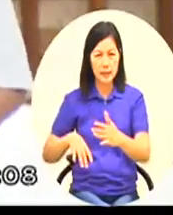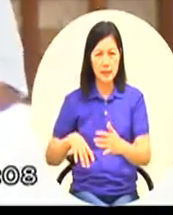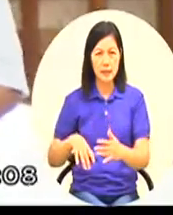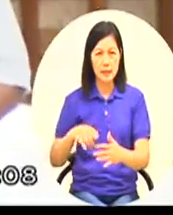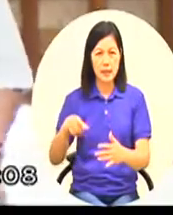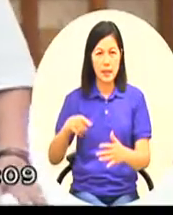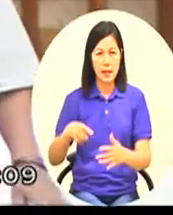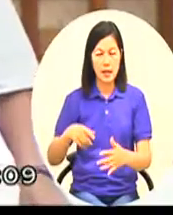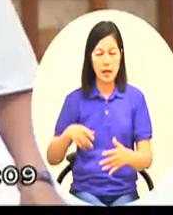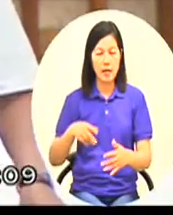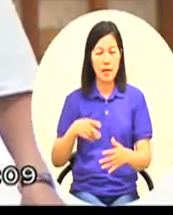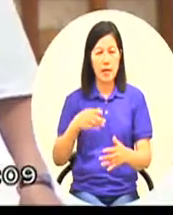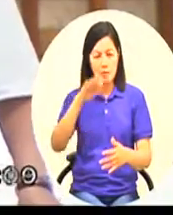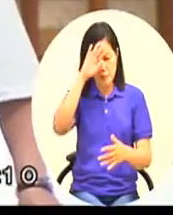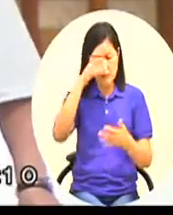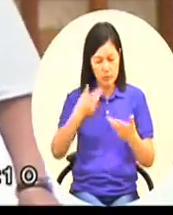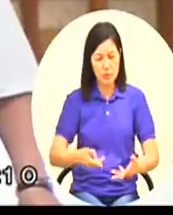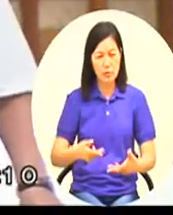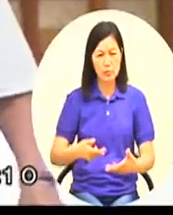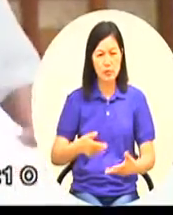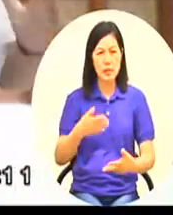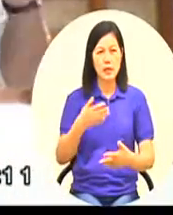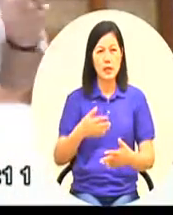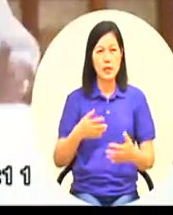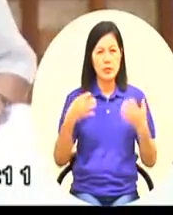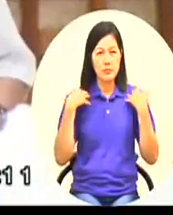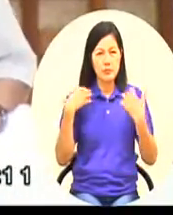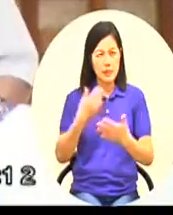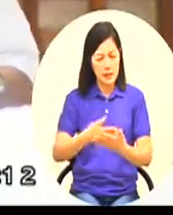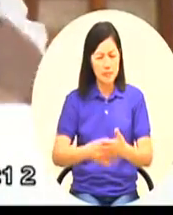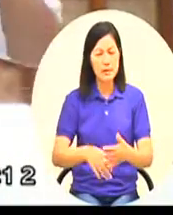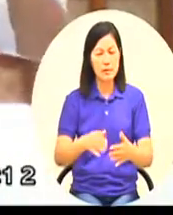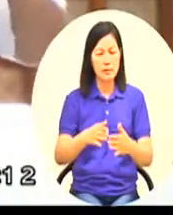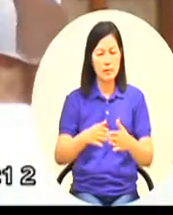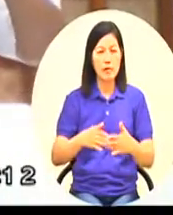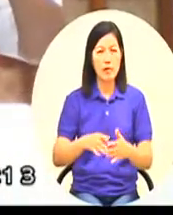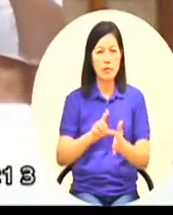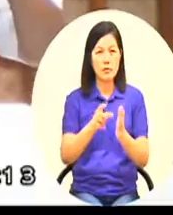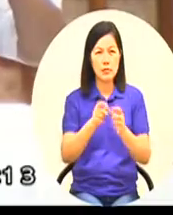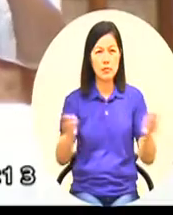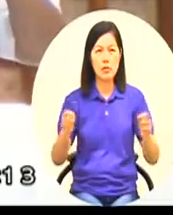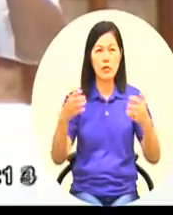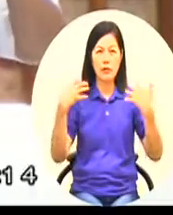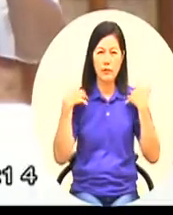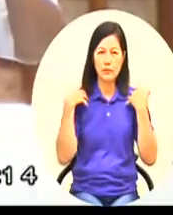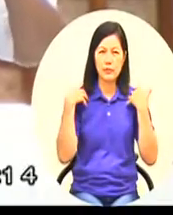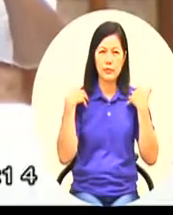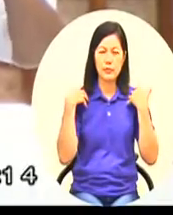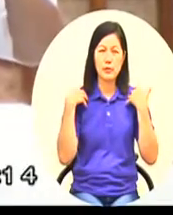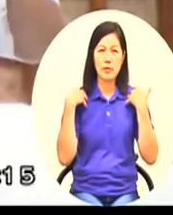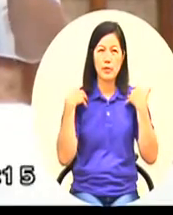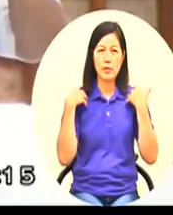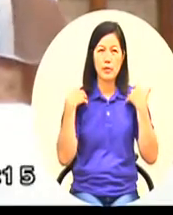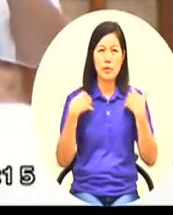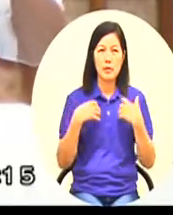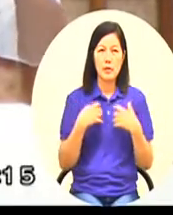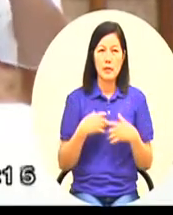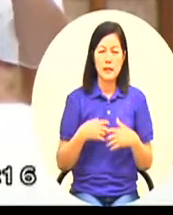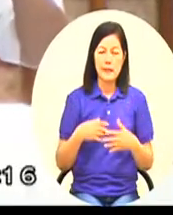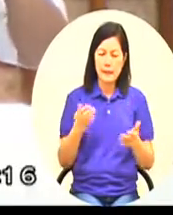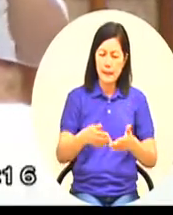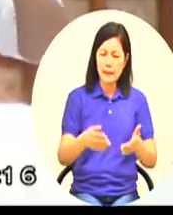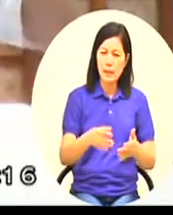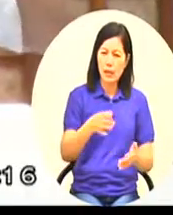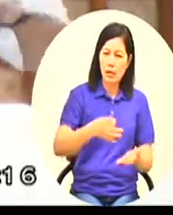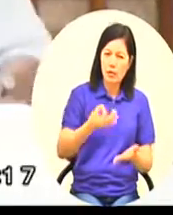的这些人，因为他长期所承担的这个所谓的一些医疗金